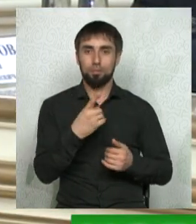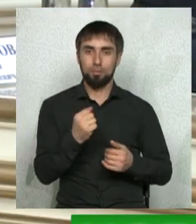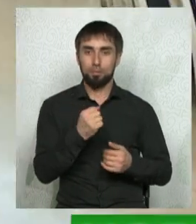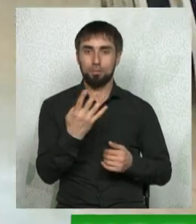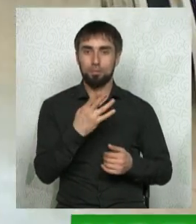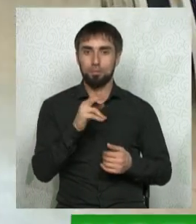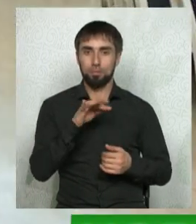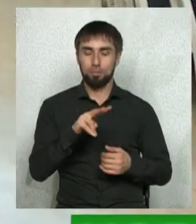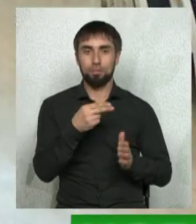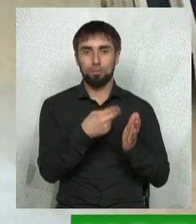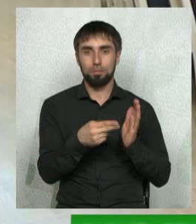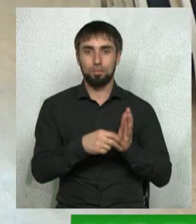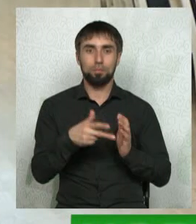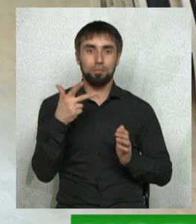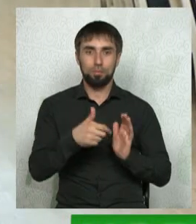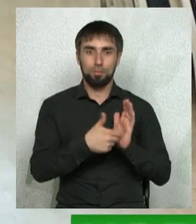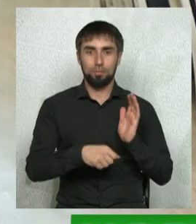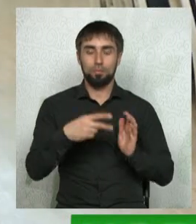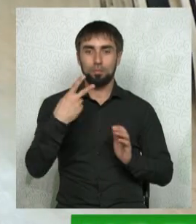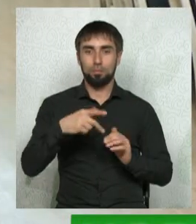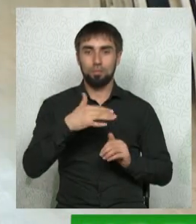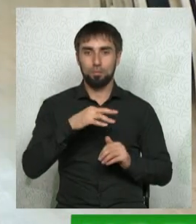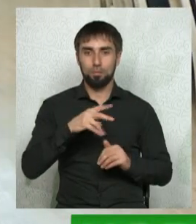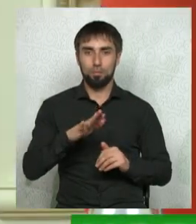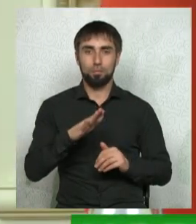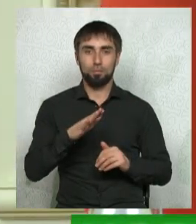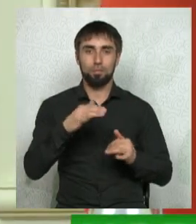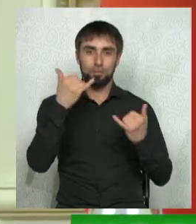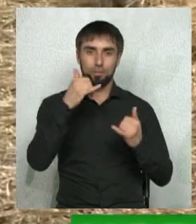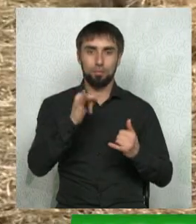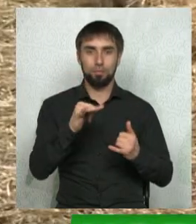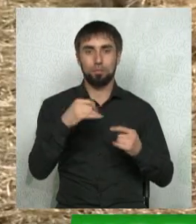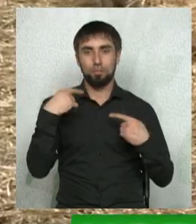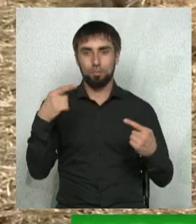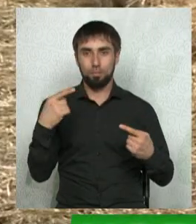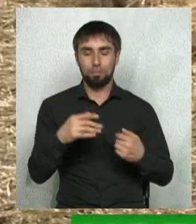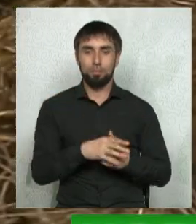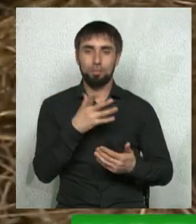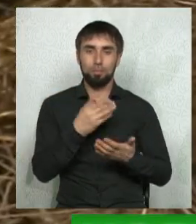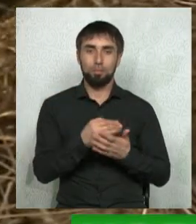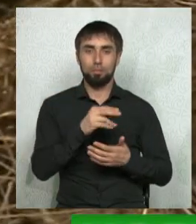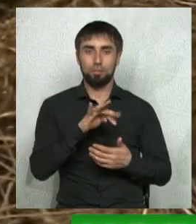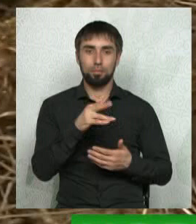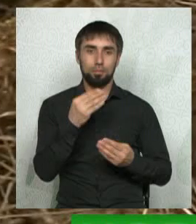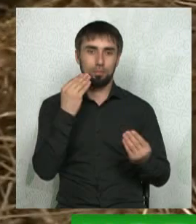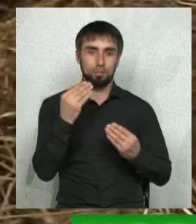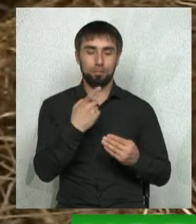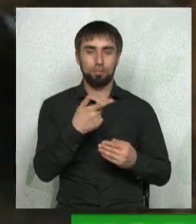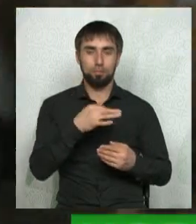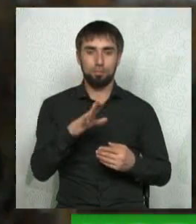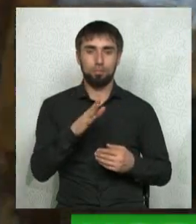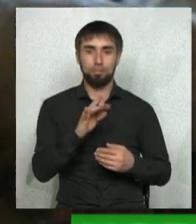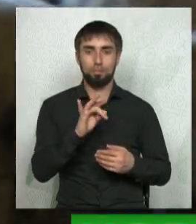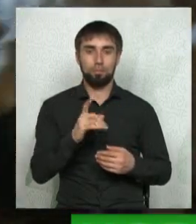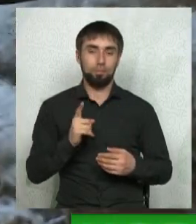4-й квартал прошлого года закуплено 3620 голов крупного и мелкого рогатого скота. Свою партию, а это примерно 100 голов,